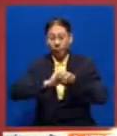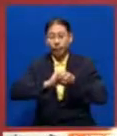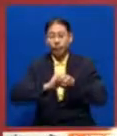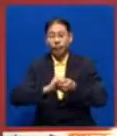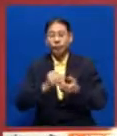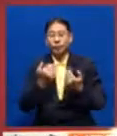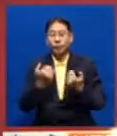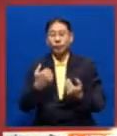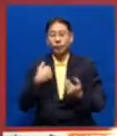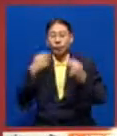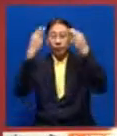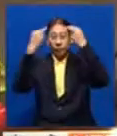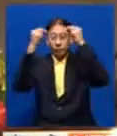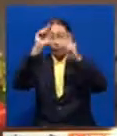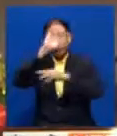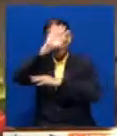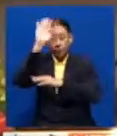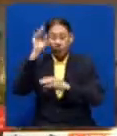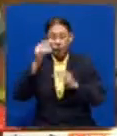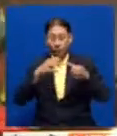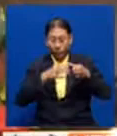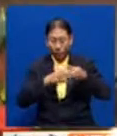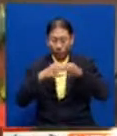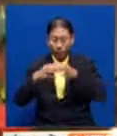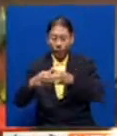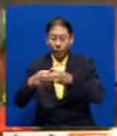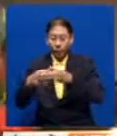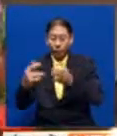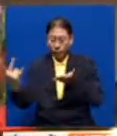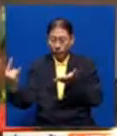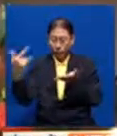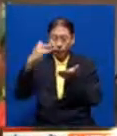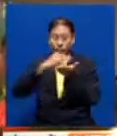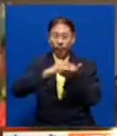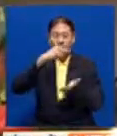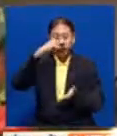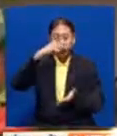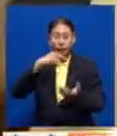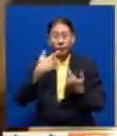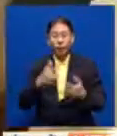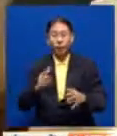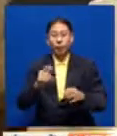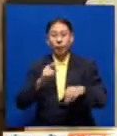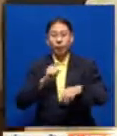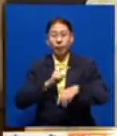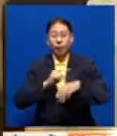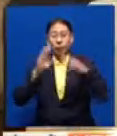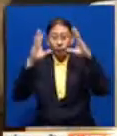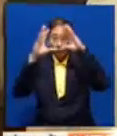ทั้งนี้นายกรัฐมนตรีและคณะได้เดินทางกลับถึงประเทศไทยแล้วนะเมื่อช่วงค่ำคืนที่ผ่านมาค่ะ